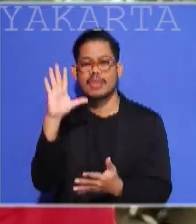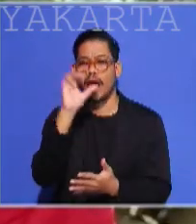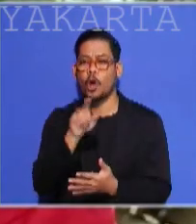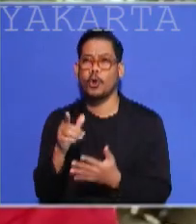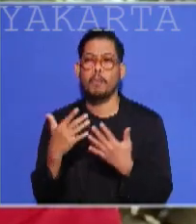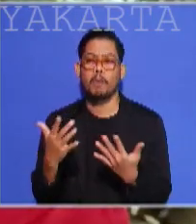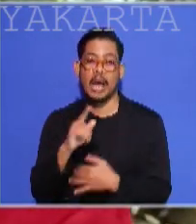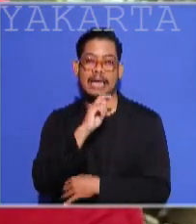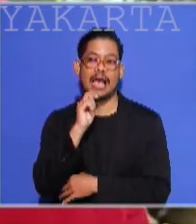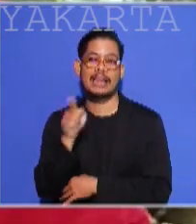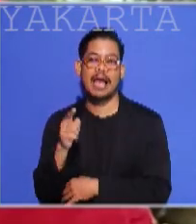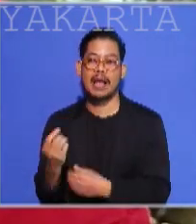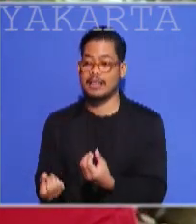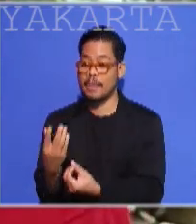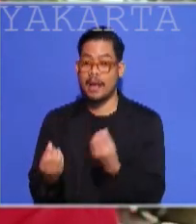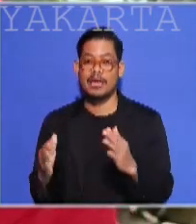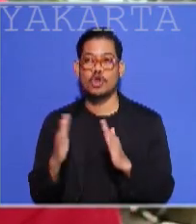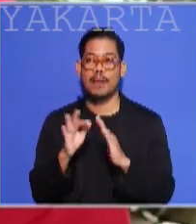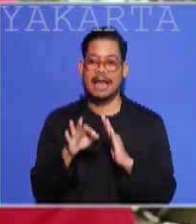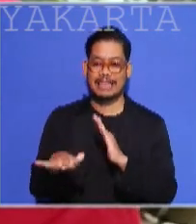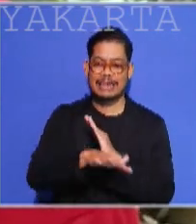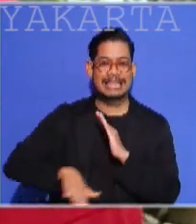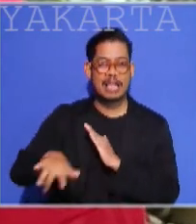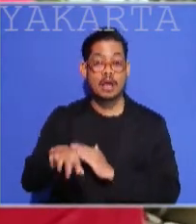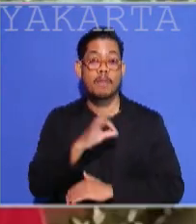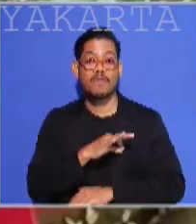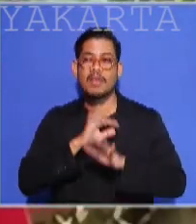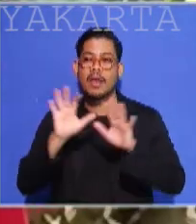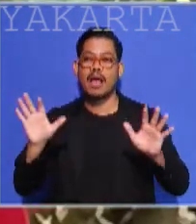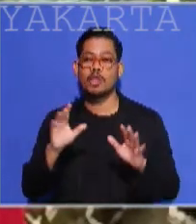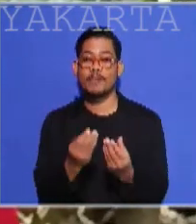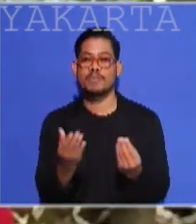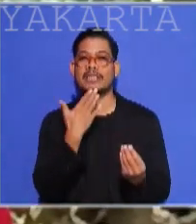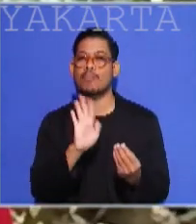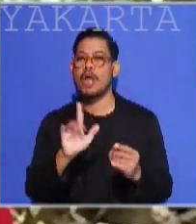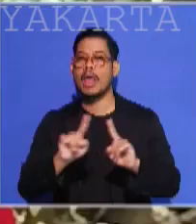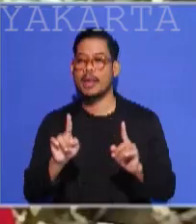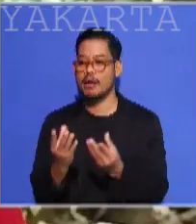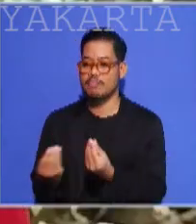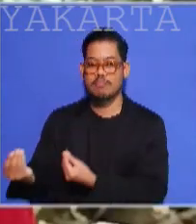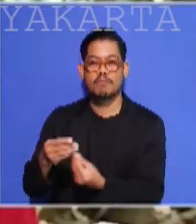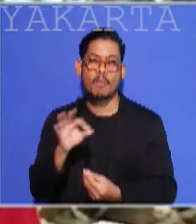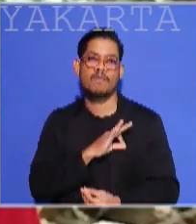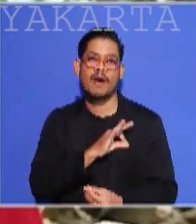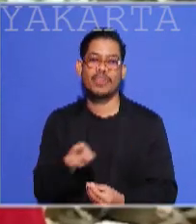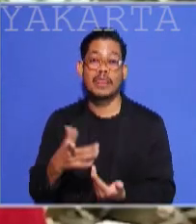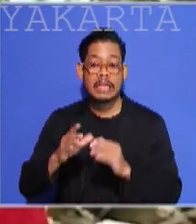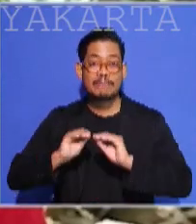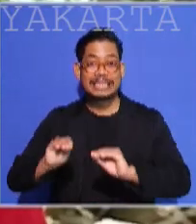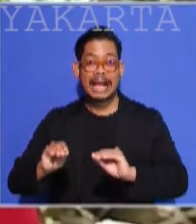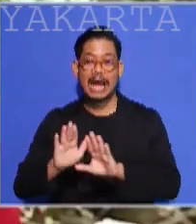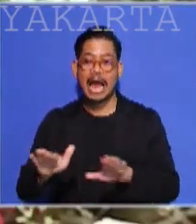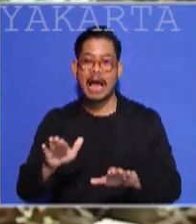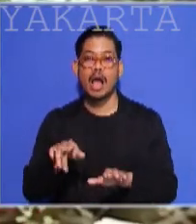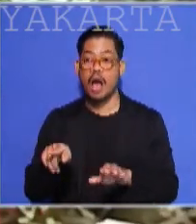tanaman sekitar rumah itu banyak manfaat gitu. Bukan hanya rumput gitu ternyata. Mengajarkan anak tentang ternyata menanam tanaman